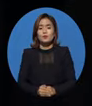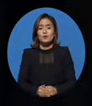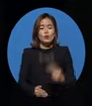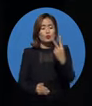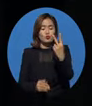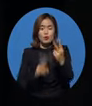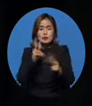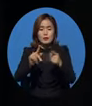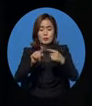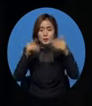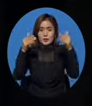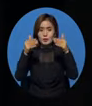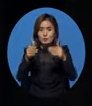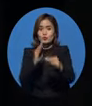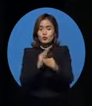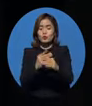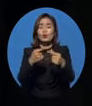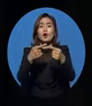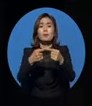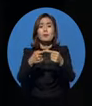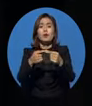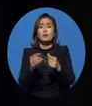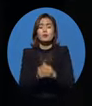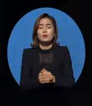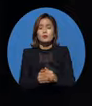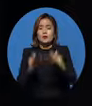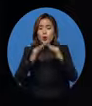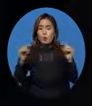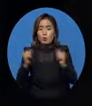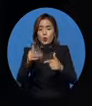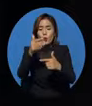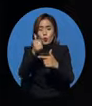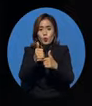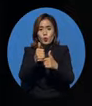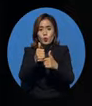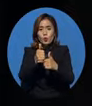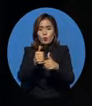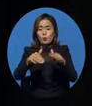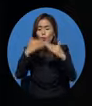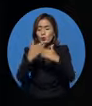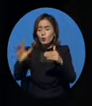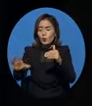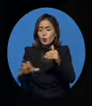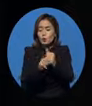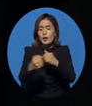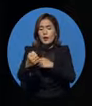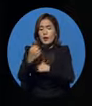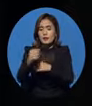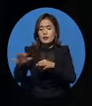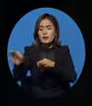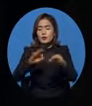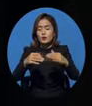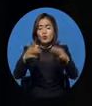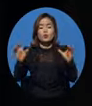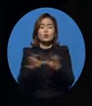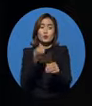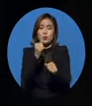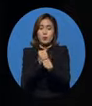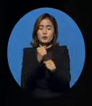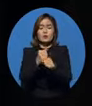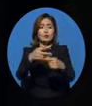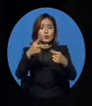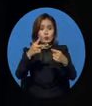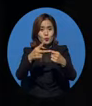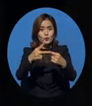가지 사업에 아직 집중을 하고 있는데 하나는 전부 그 호남권 전제 전체 에너지 경제 공동체 로 가는길과 또